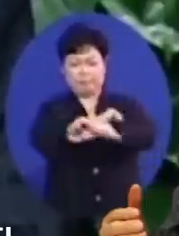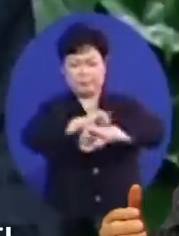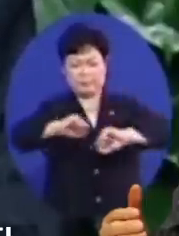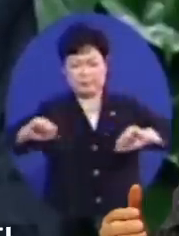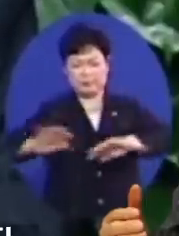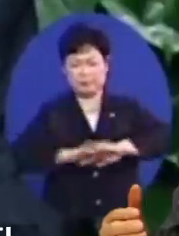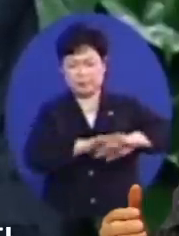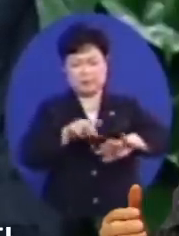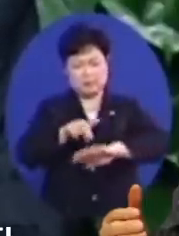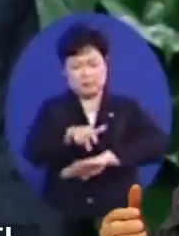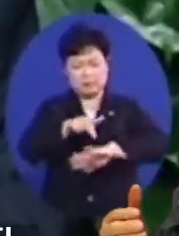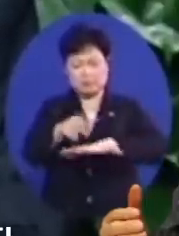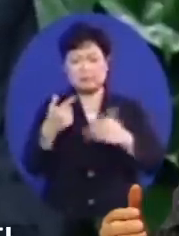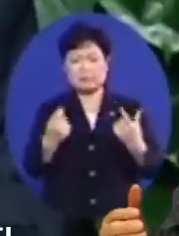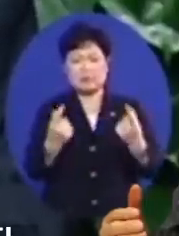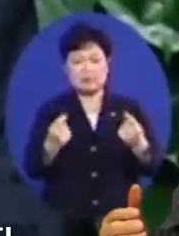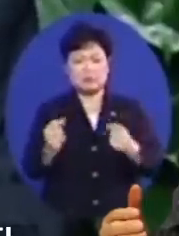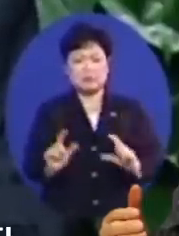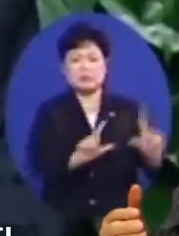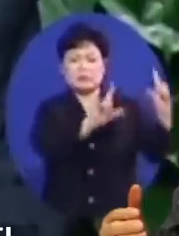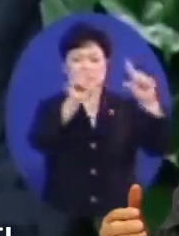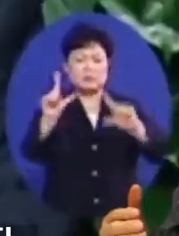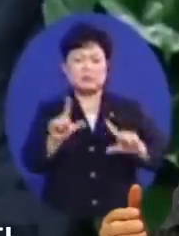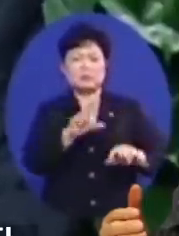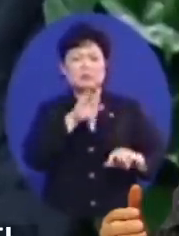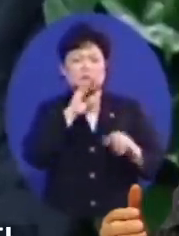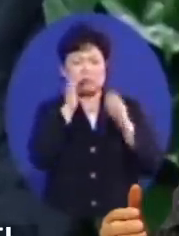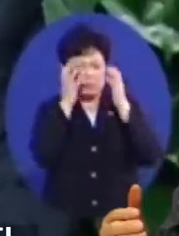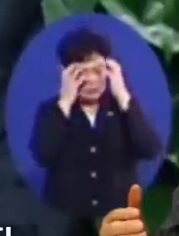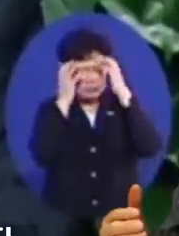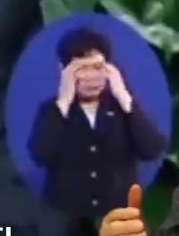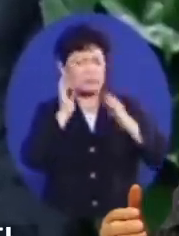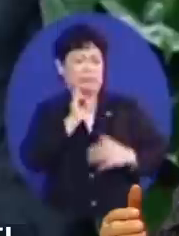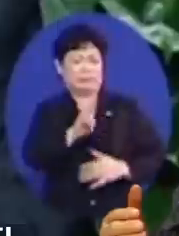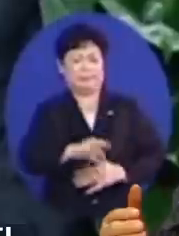같이 우리 삶에 가시와 은극히가 자꾸 납니다.